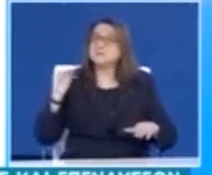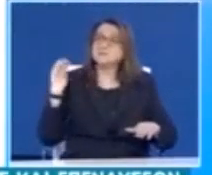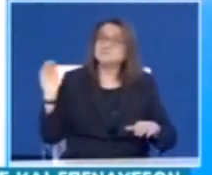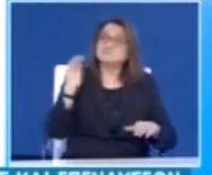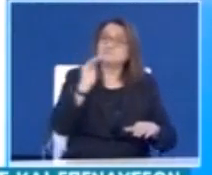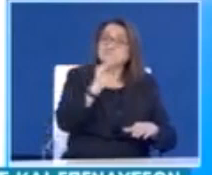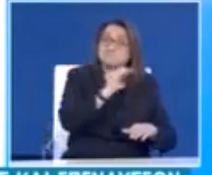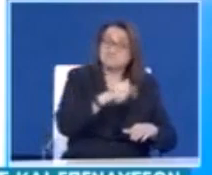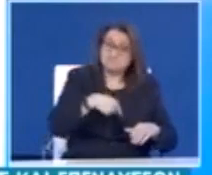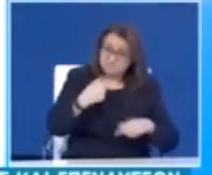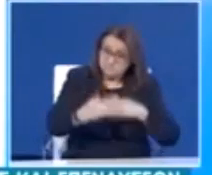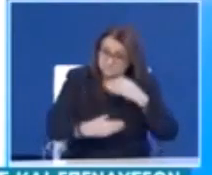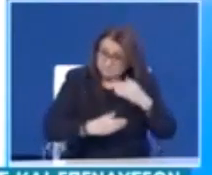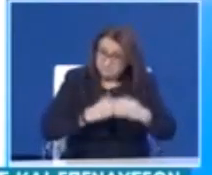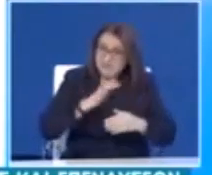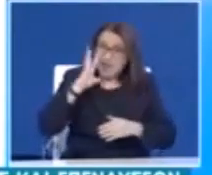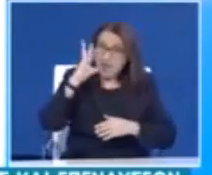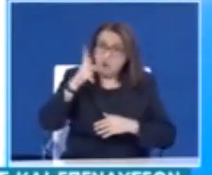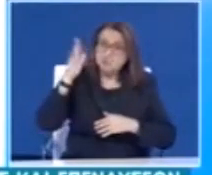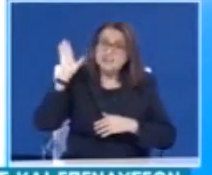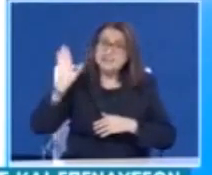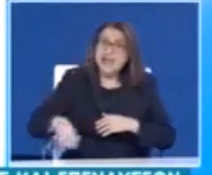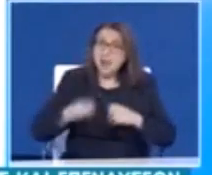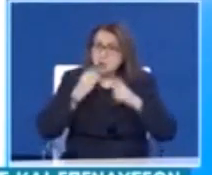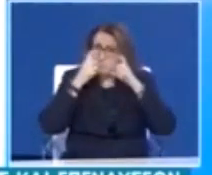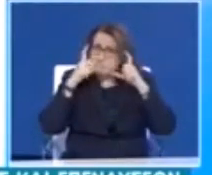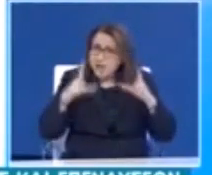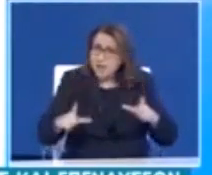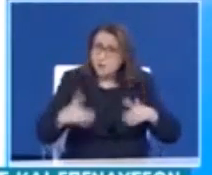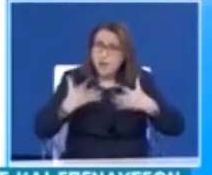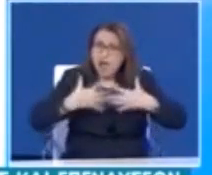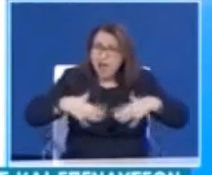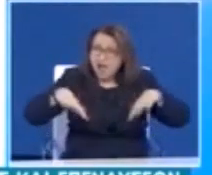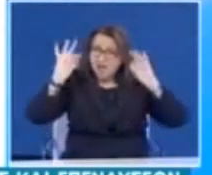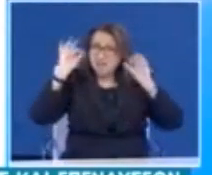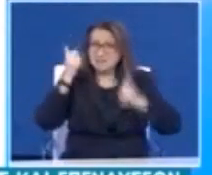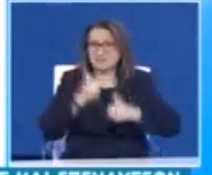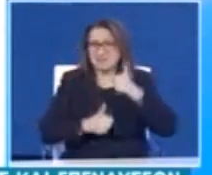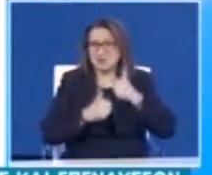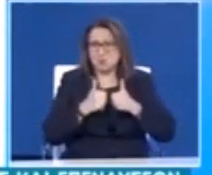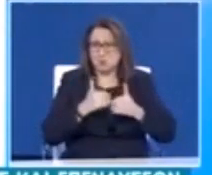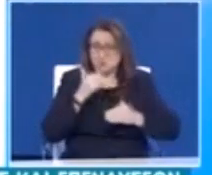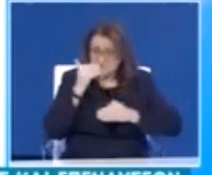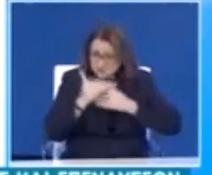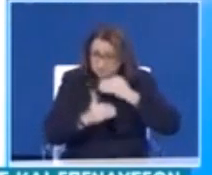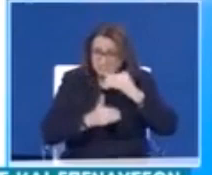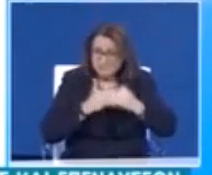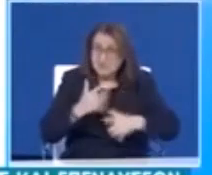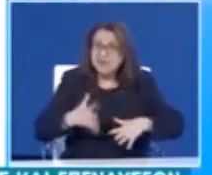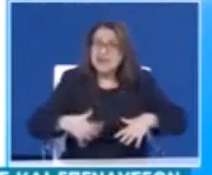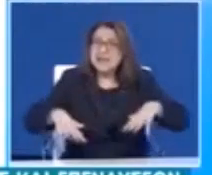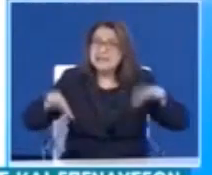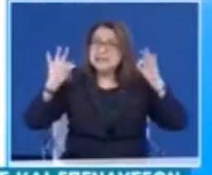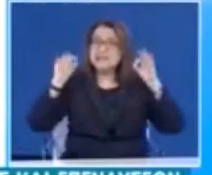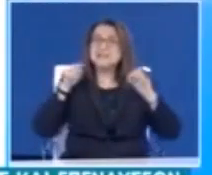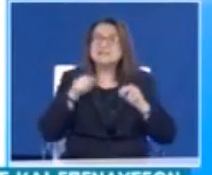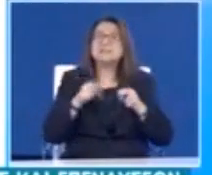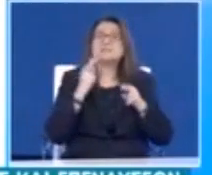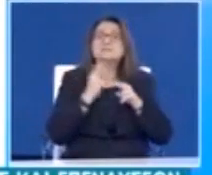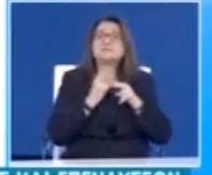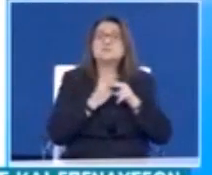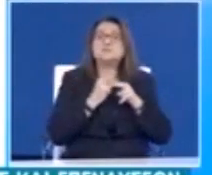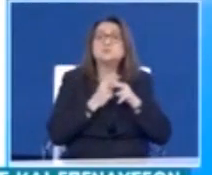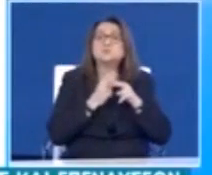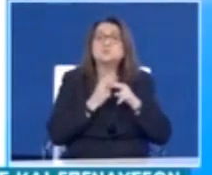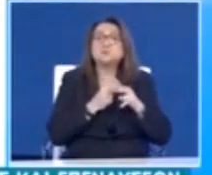επόμενες μέρες, μέχρι τα τέλη Μαΐου ή αρχές Ιουνίου, να ξεκινήσει το μεγάλο εγκυοδοτικό μας εργαλείο